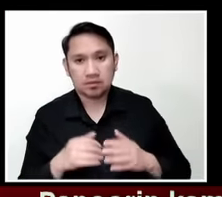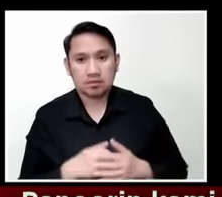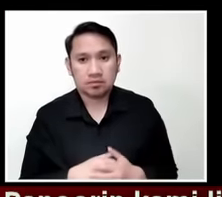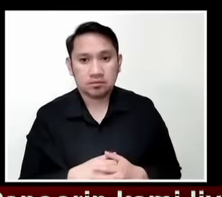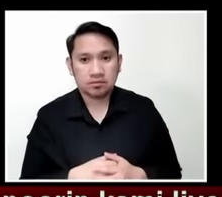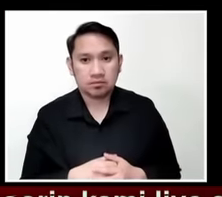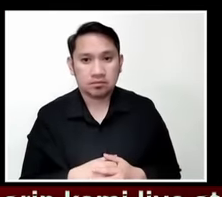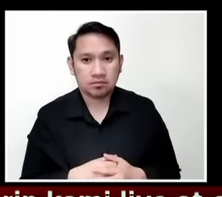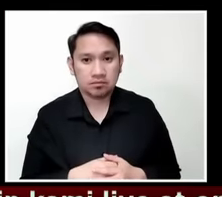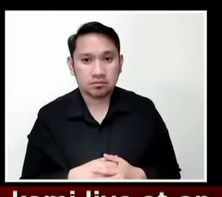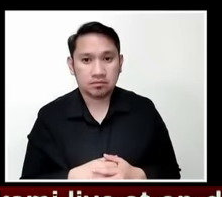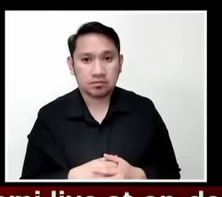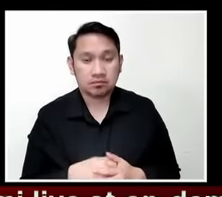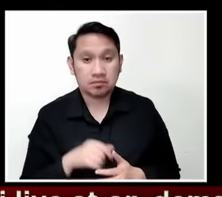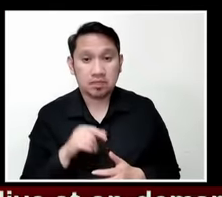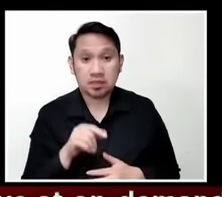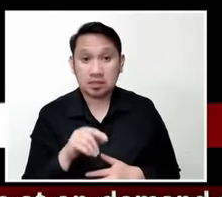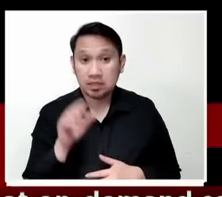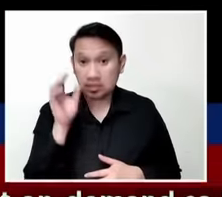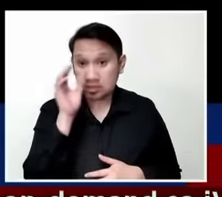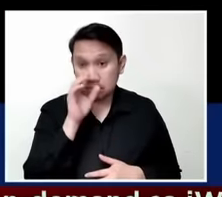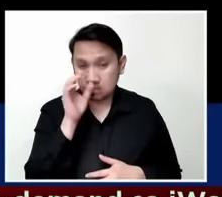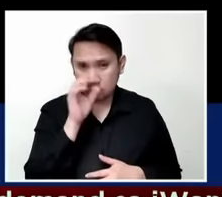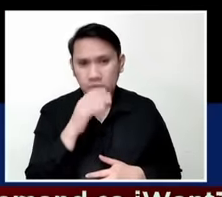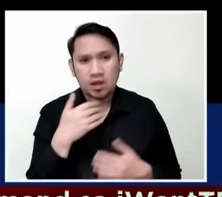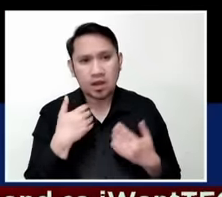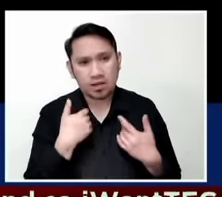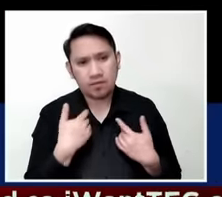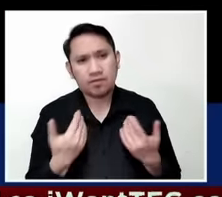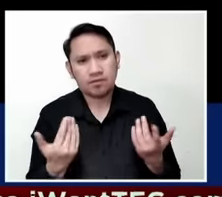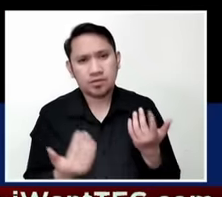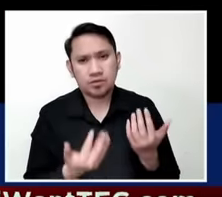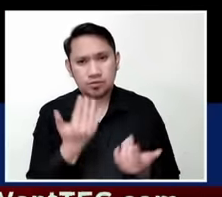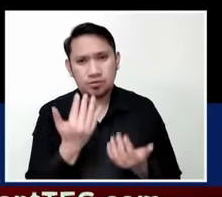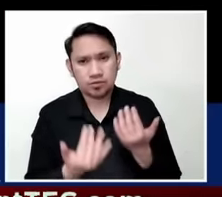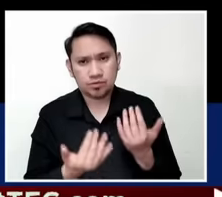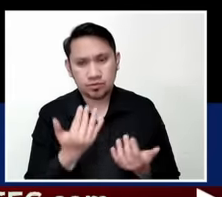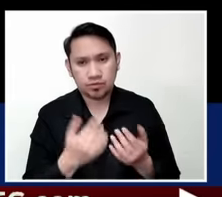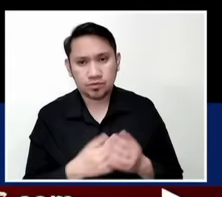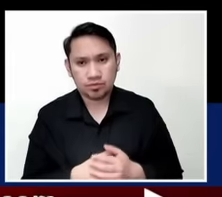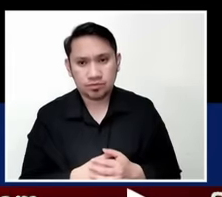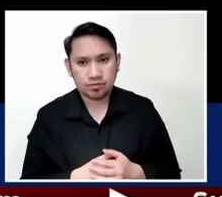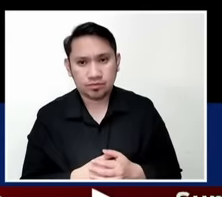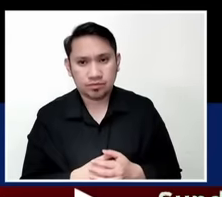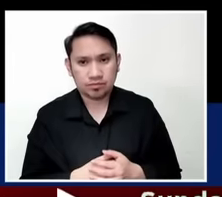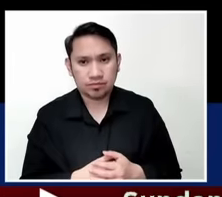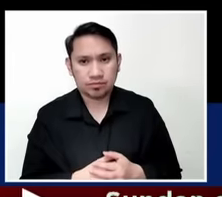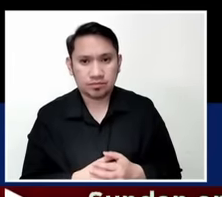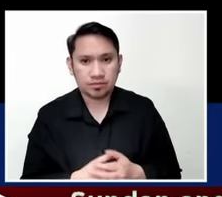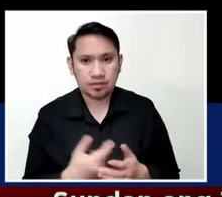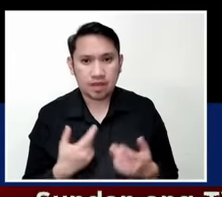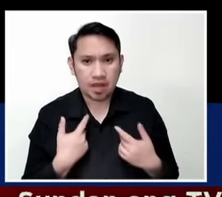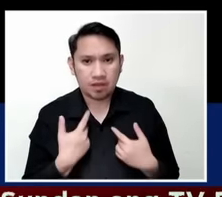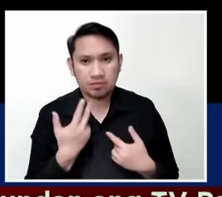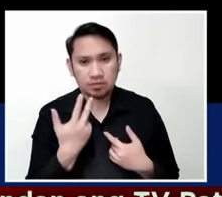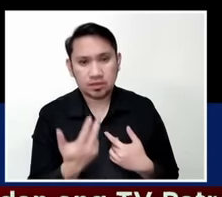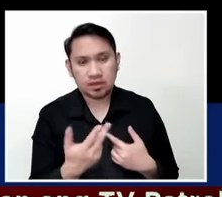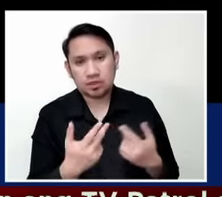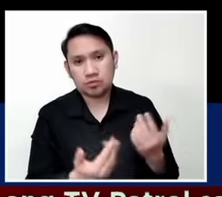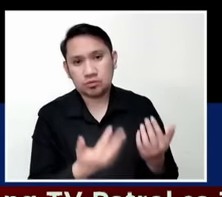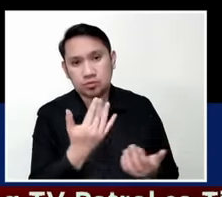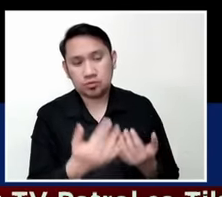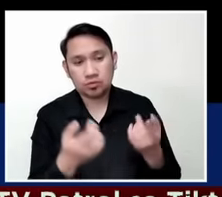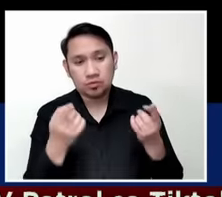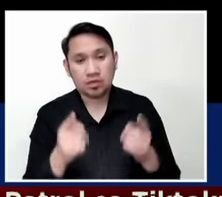ang naitala sa Metro Cebu nitong Martes rin. Tatlong bahay ang naabo sa sityo Lower Bonbonan, Barangay Labangon,